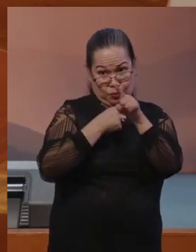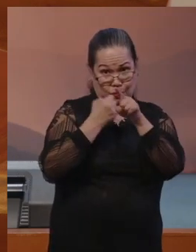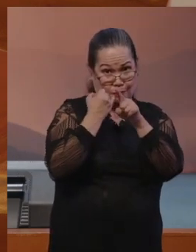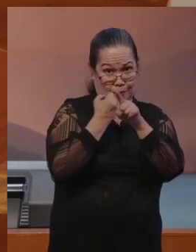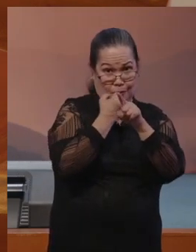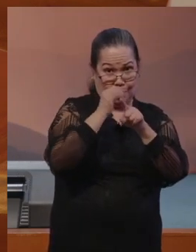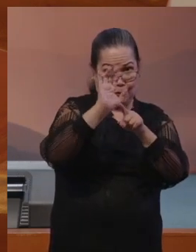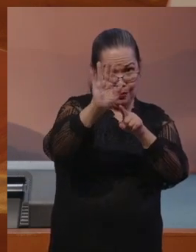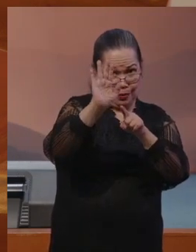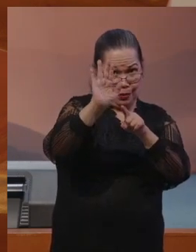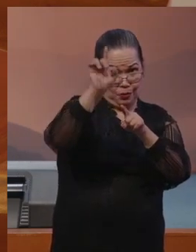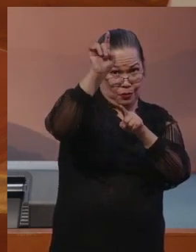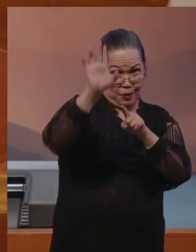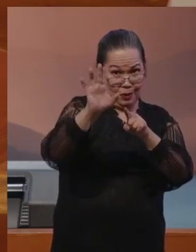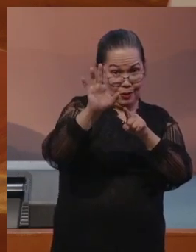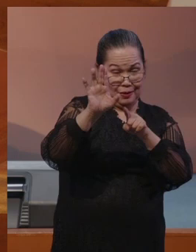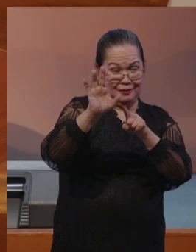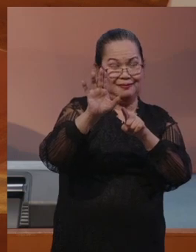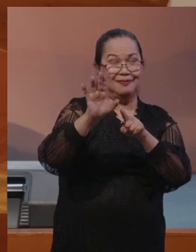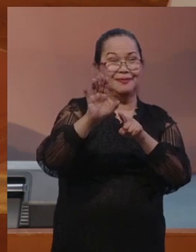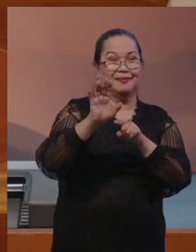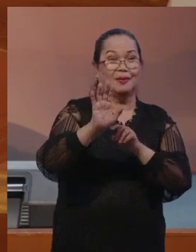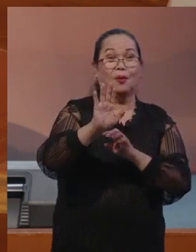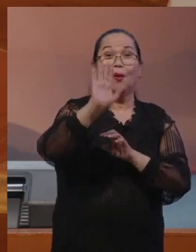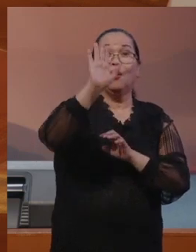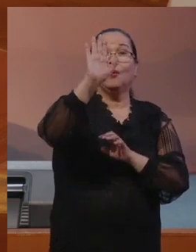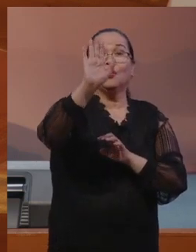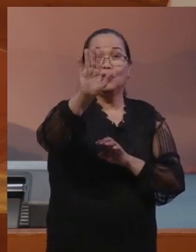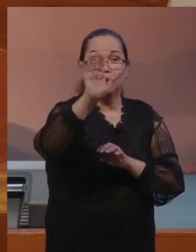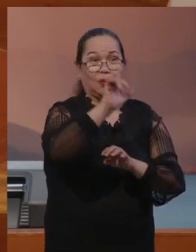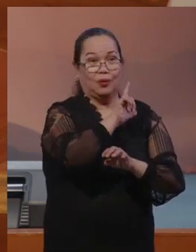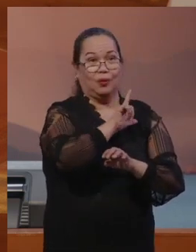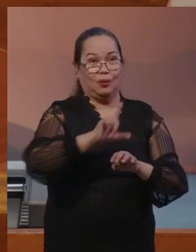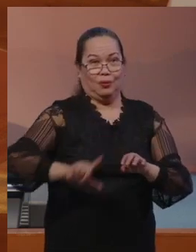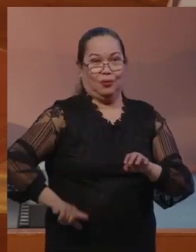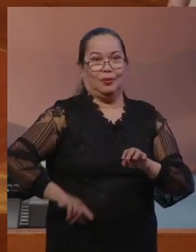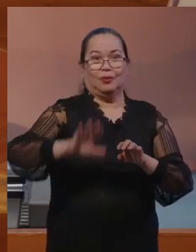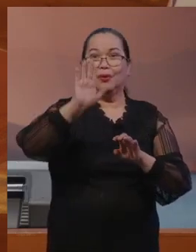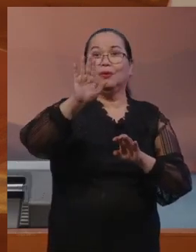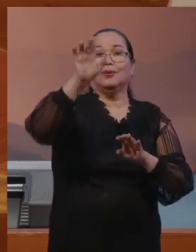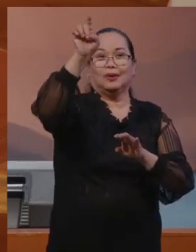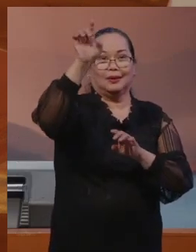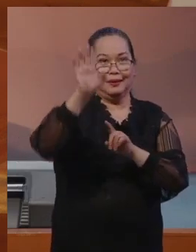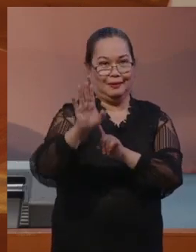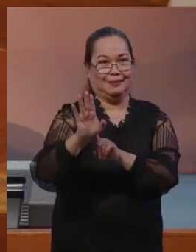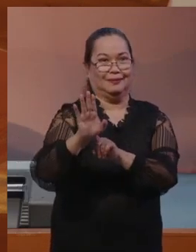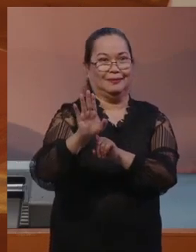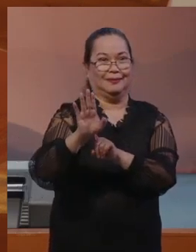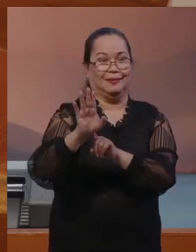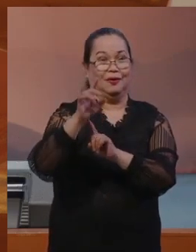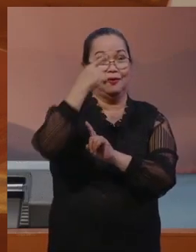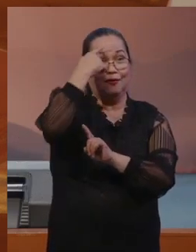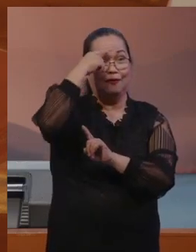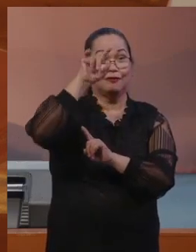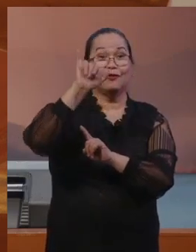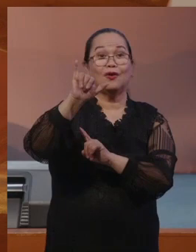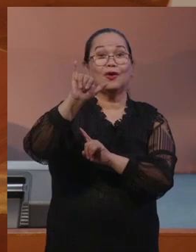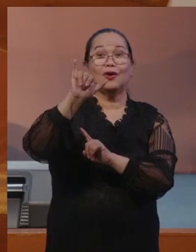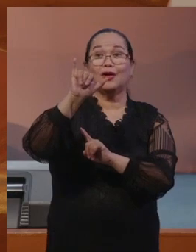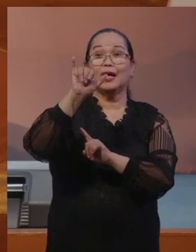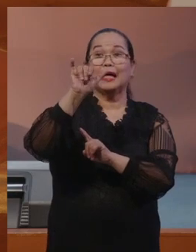your God, pansinin niyo to, for the Lord your God, for Yahweh,